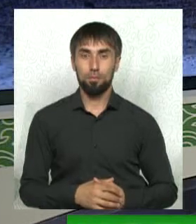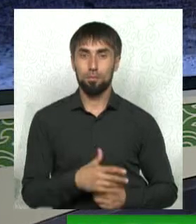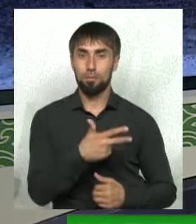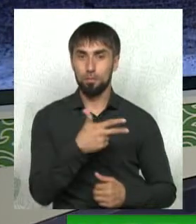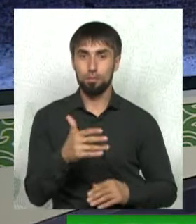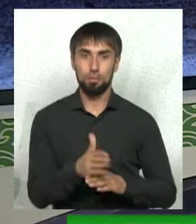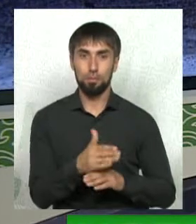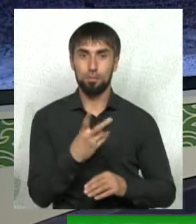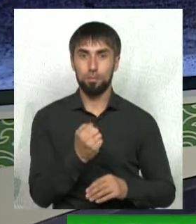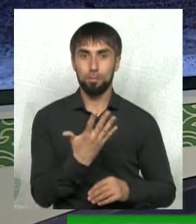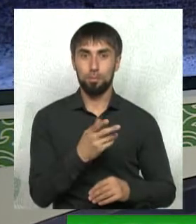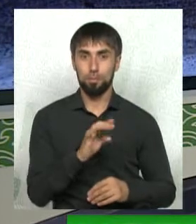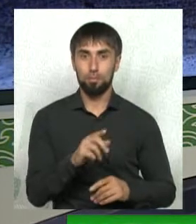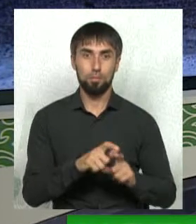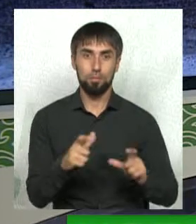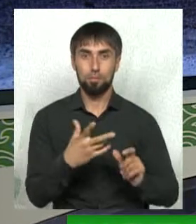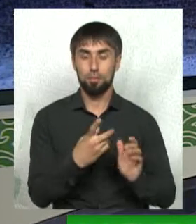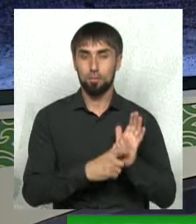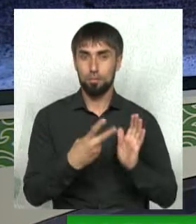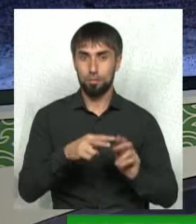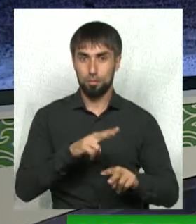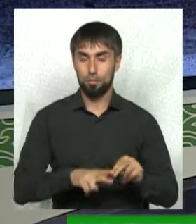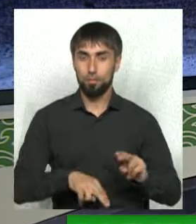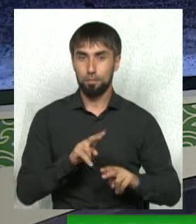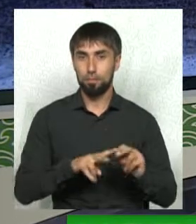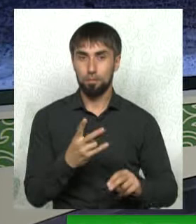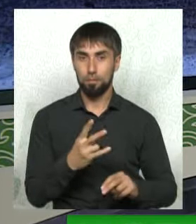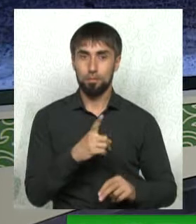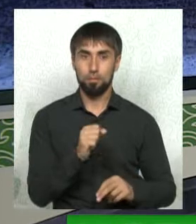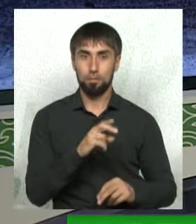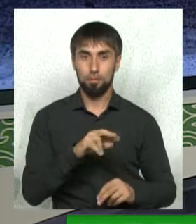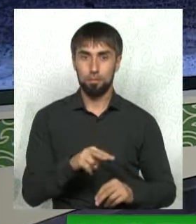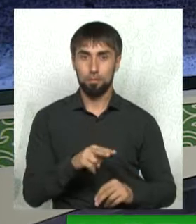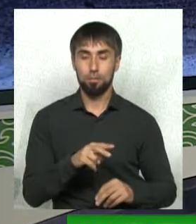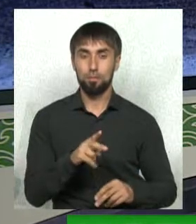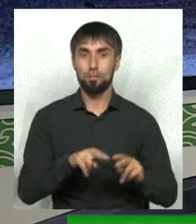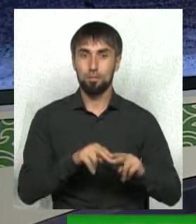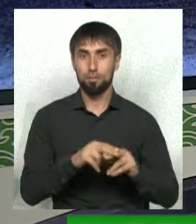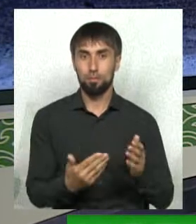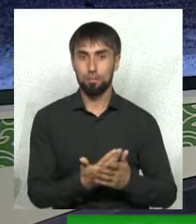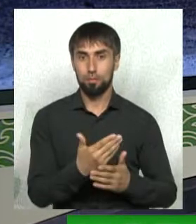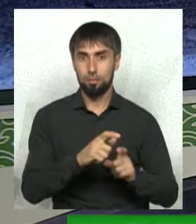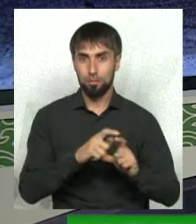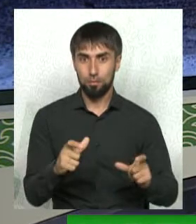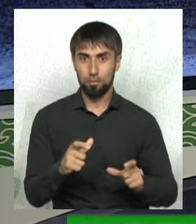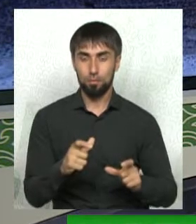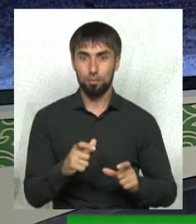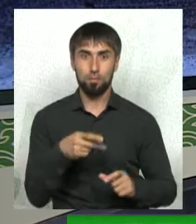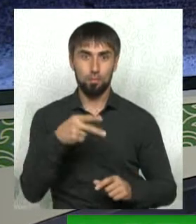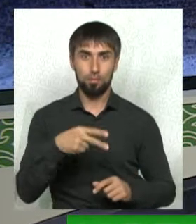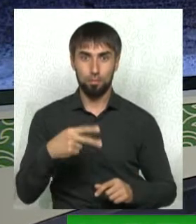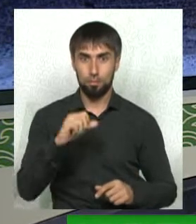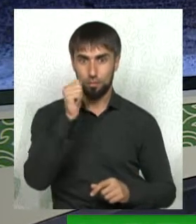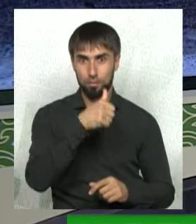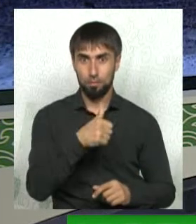Три этажа, разделенные на 5 блоков. Школа на 720 мест строится в Назране за каналом. Возводится новое общеобразовательное учреждение с